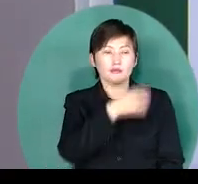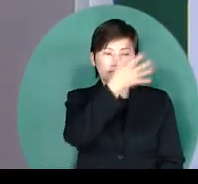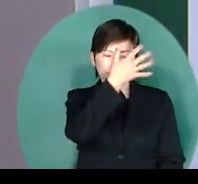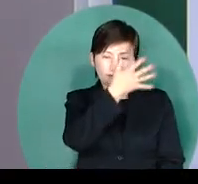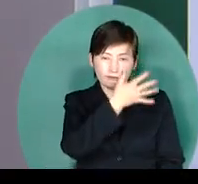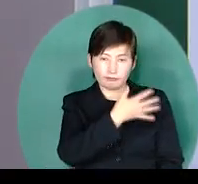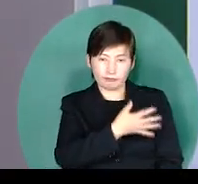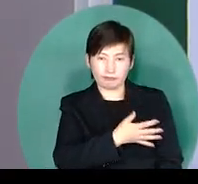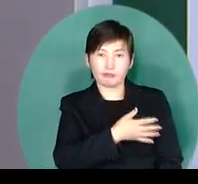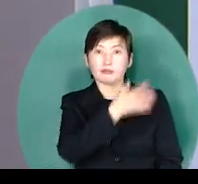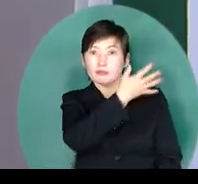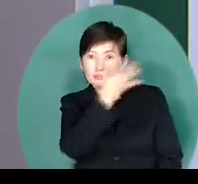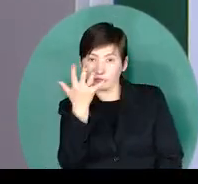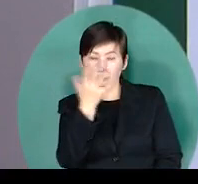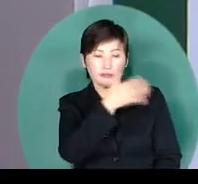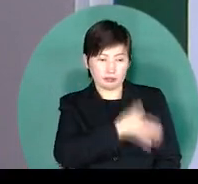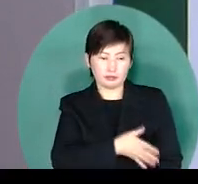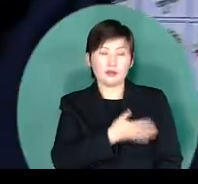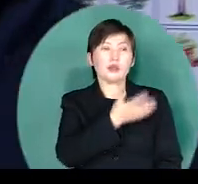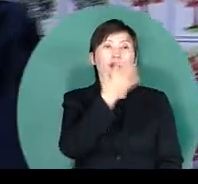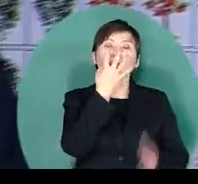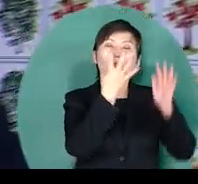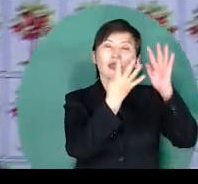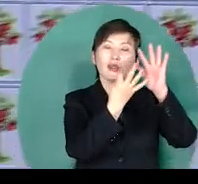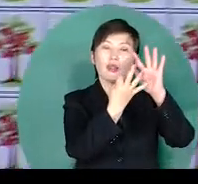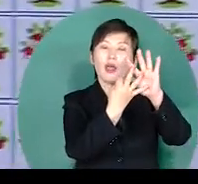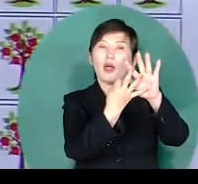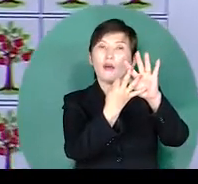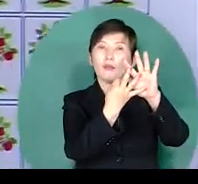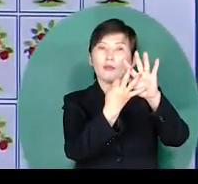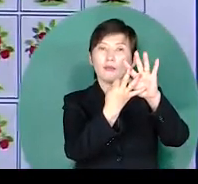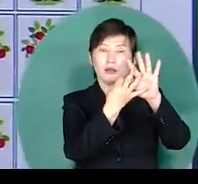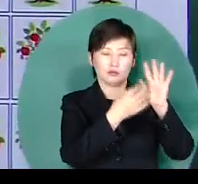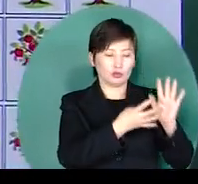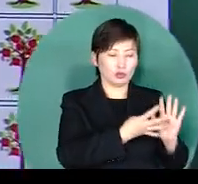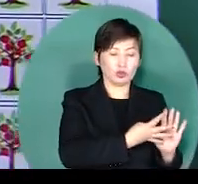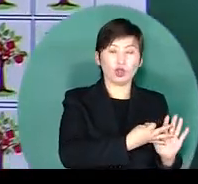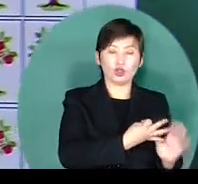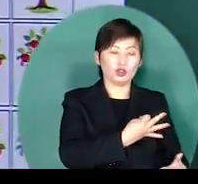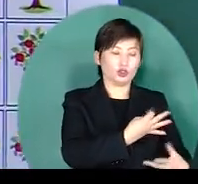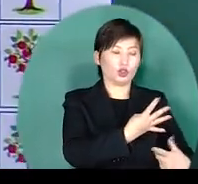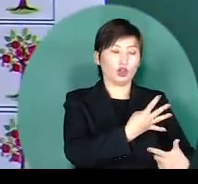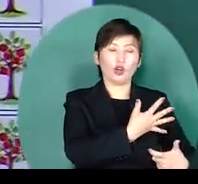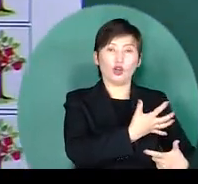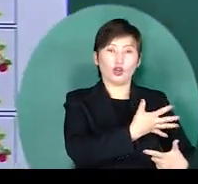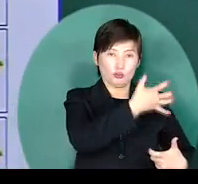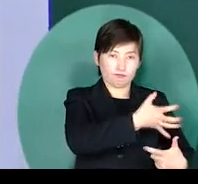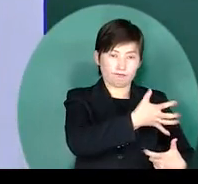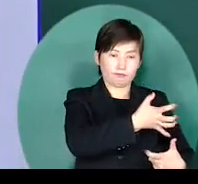5 6 7 8 багнаа, тийм үү? 8 багнад байна. Хэдэн мөр байгаа лээ? 7 шүү дээ.